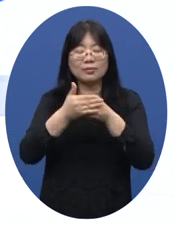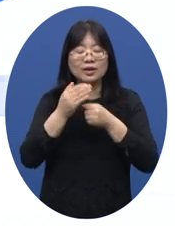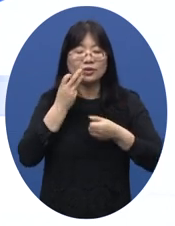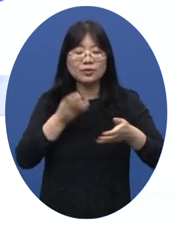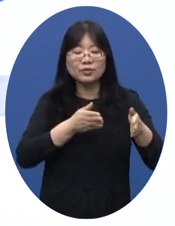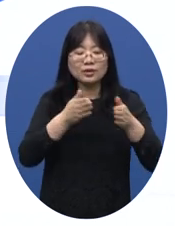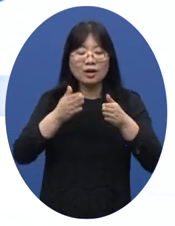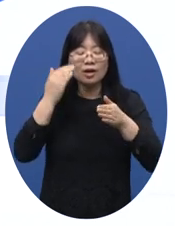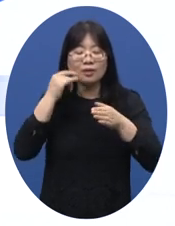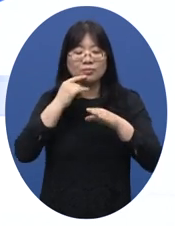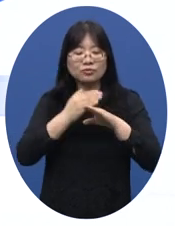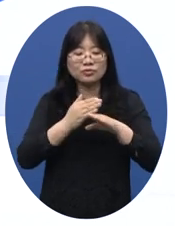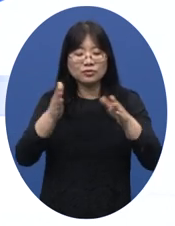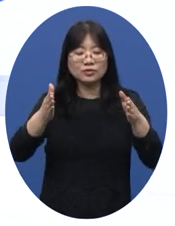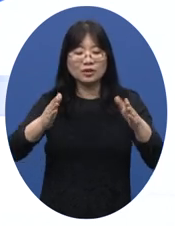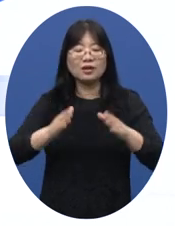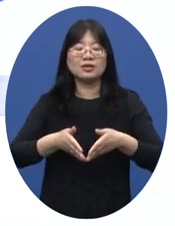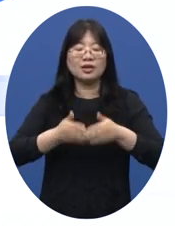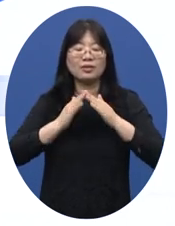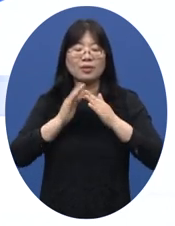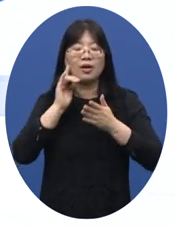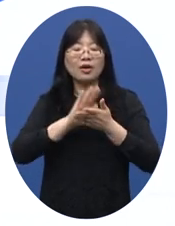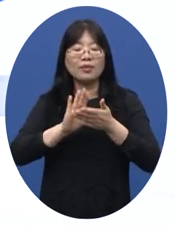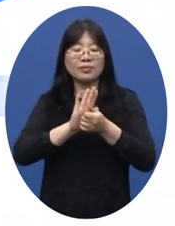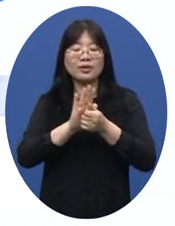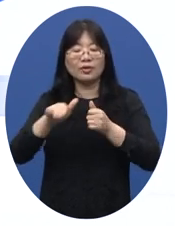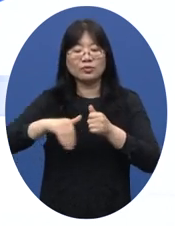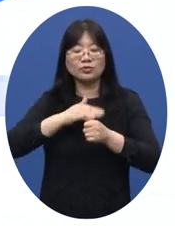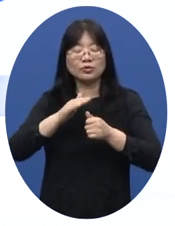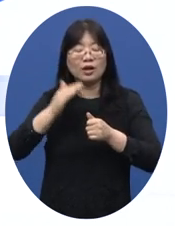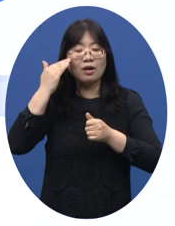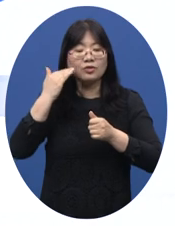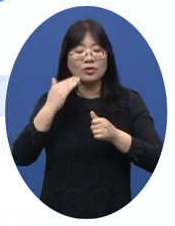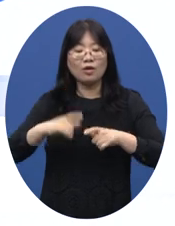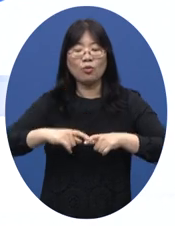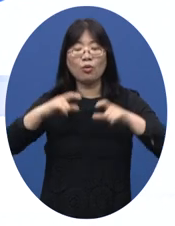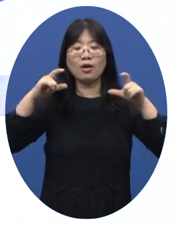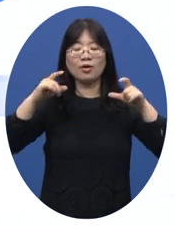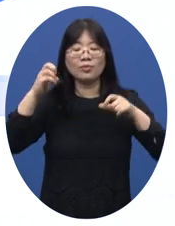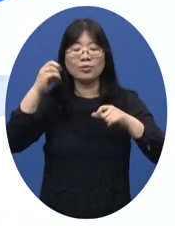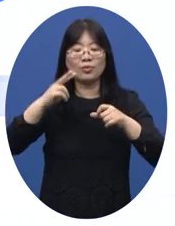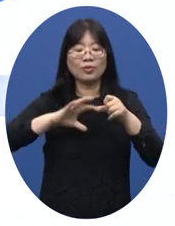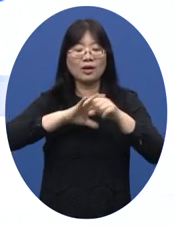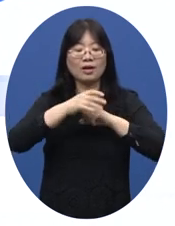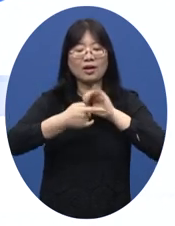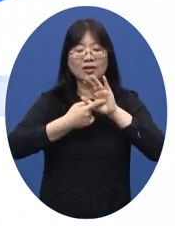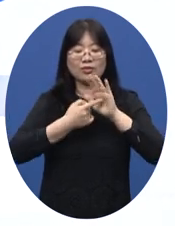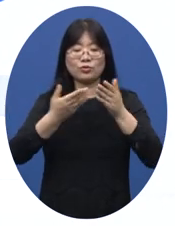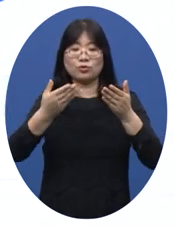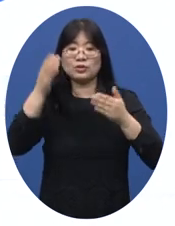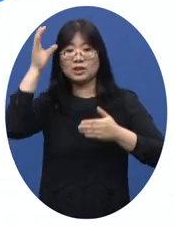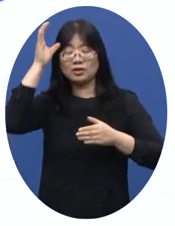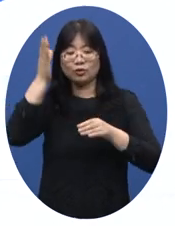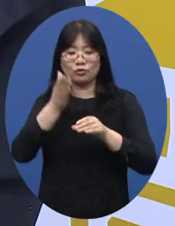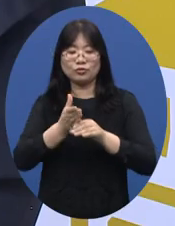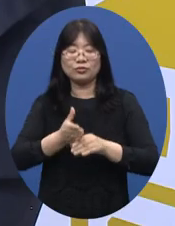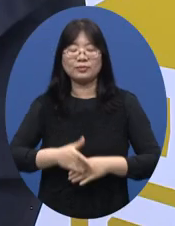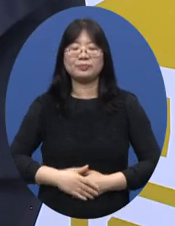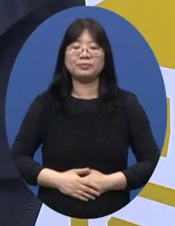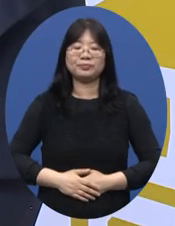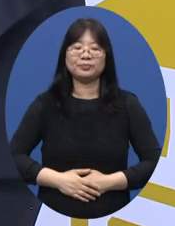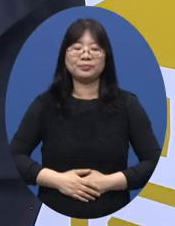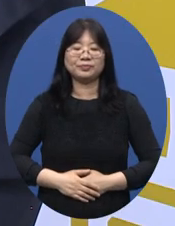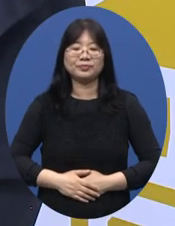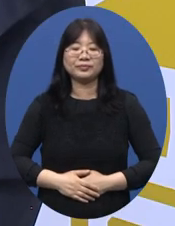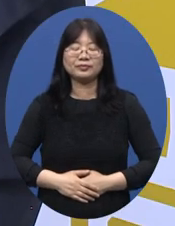경기도는 남북 간 조성되는 평화협력의 분위기가 한반도에 확산되고 또 전 세계에 알려지기를 기대하고 있습니다.